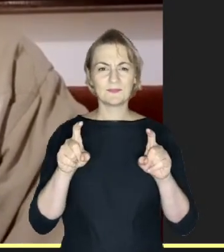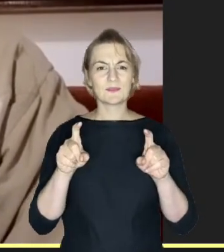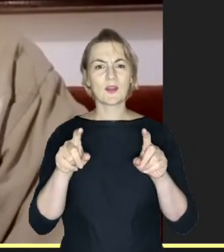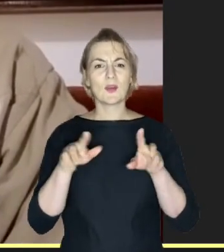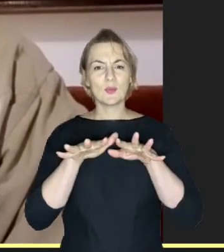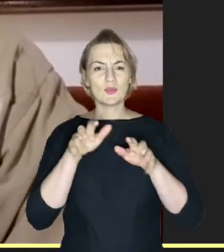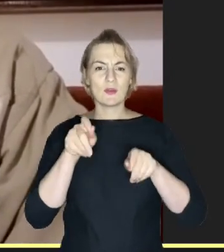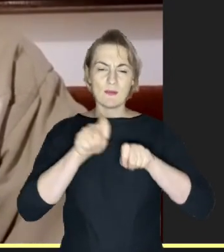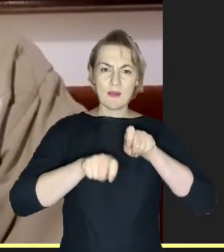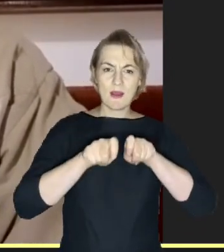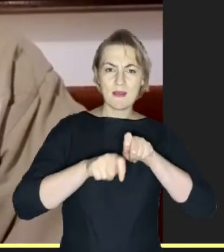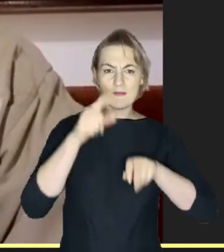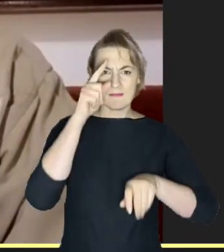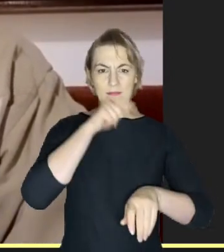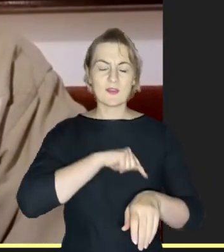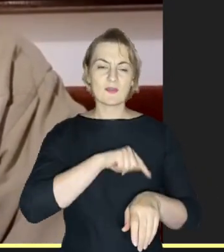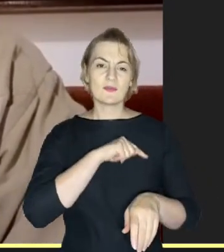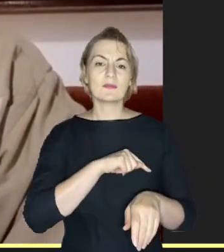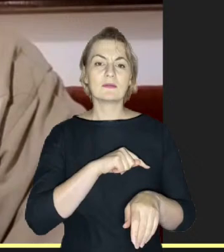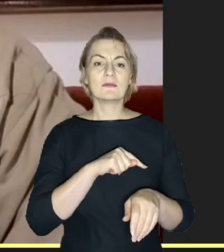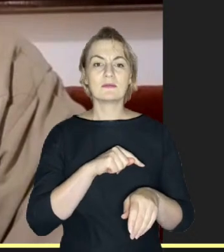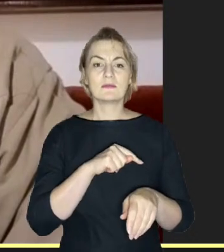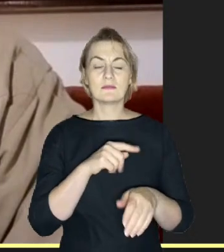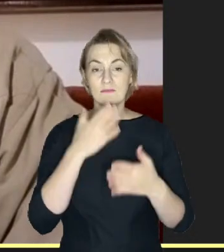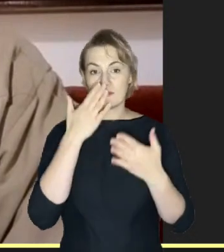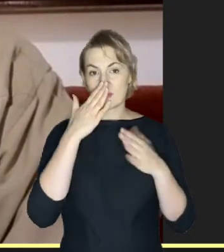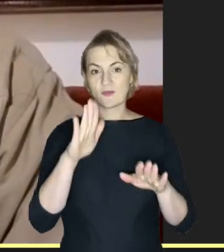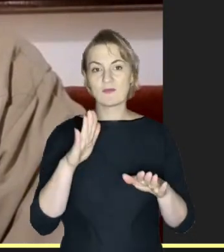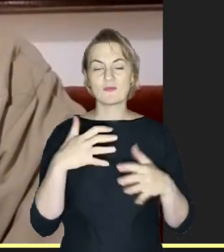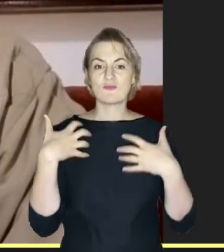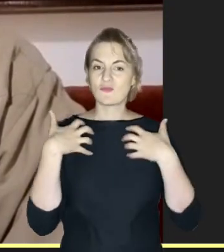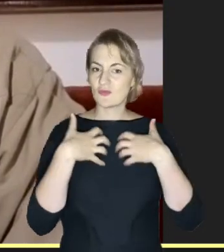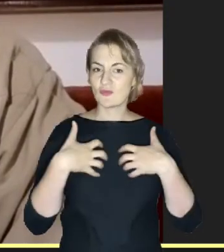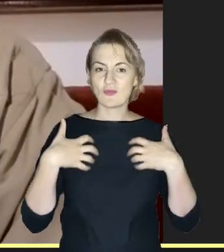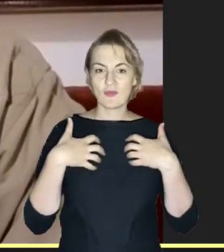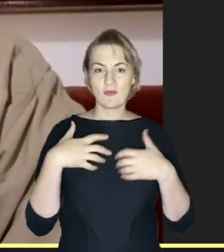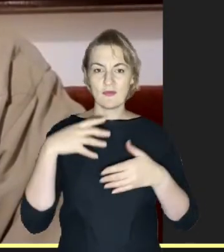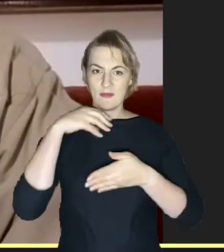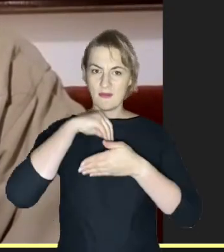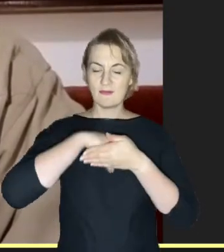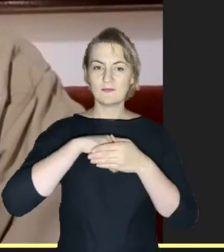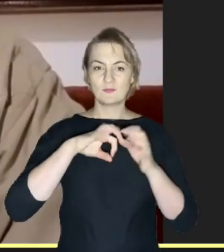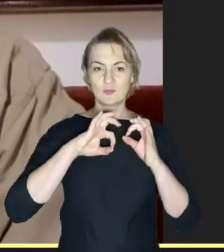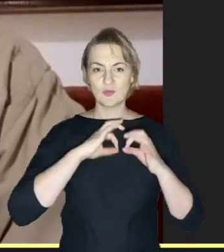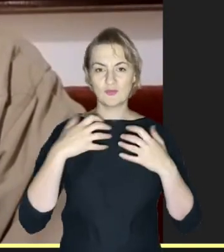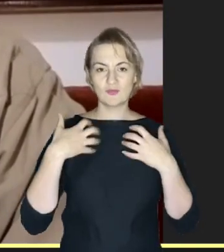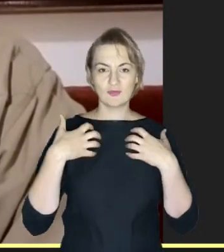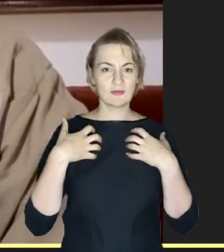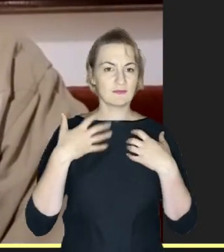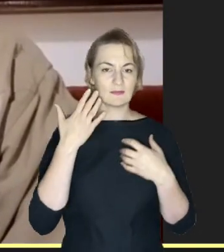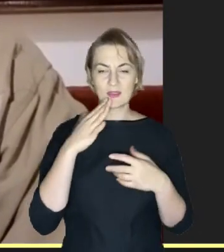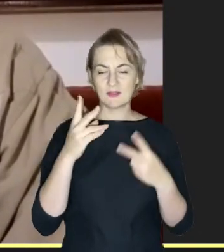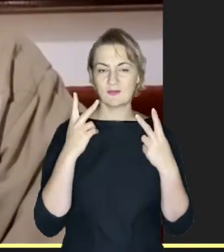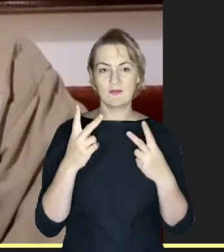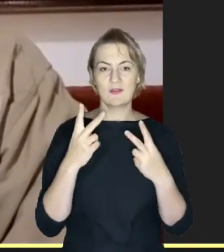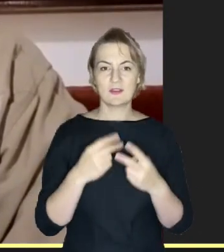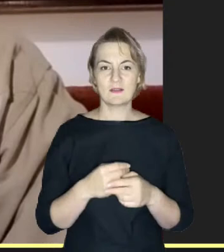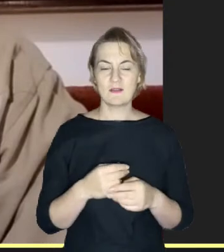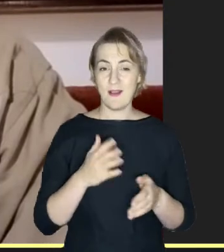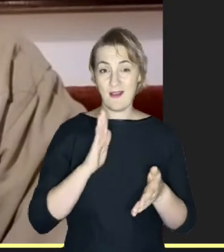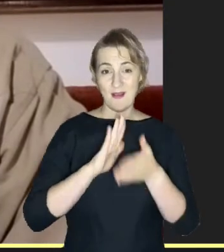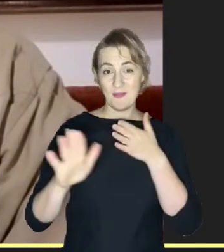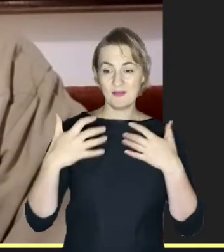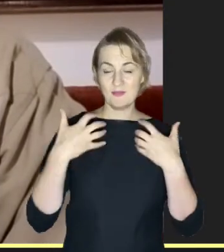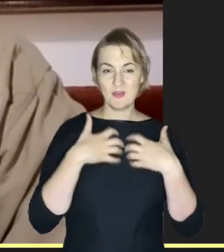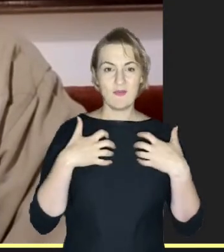takich psychologicznych, które pokazują, jak ważna jest przyroda w naszym życiu i że bez natury nie jesteśmy w stanie funkcjonować. My